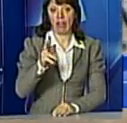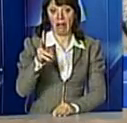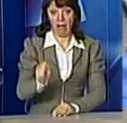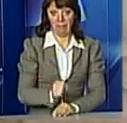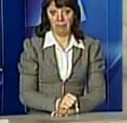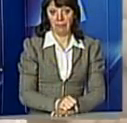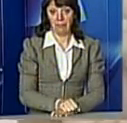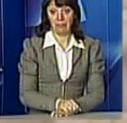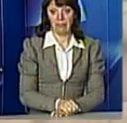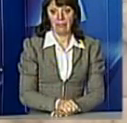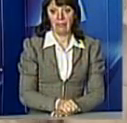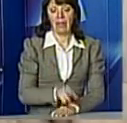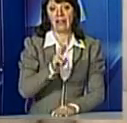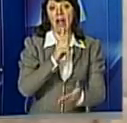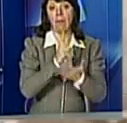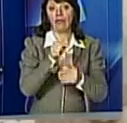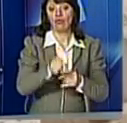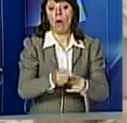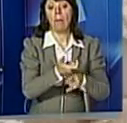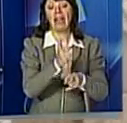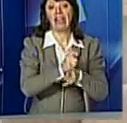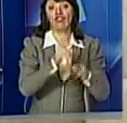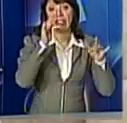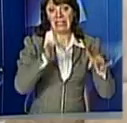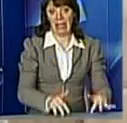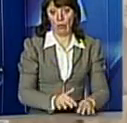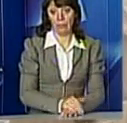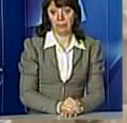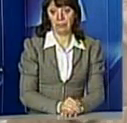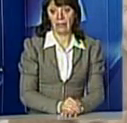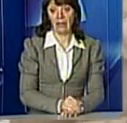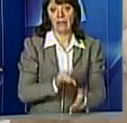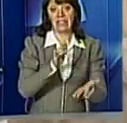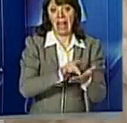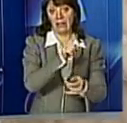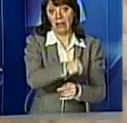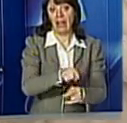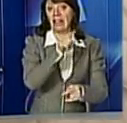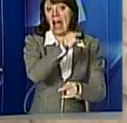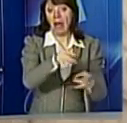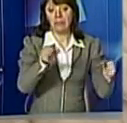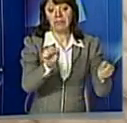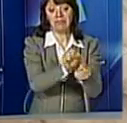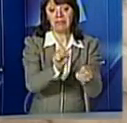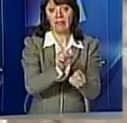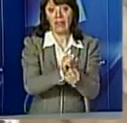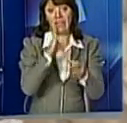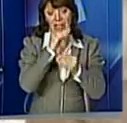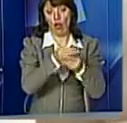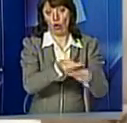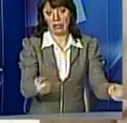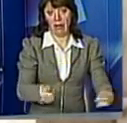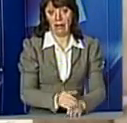ну там я бачу тут більше снігу в центрі ні нініж там там так там вже встигло розтаяти